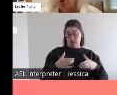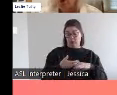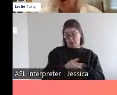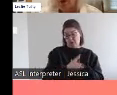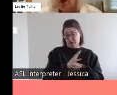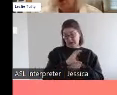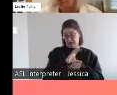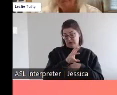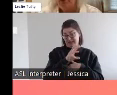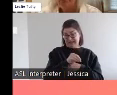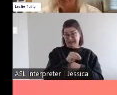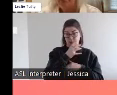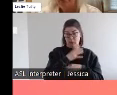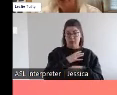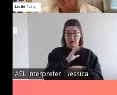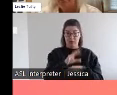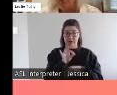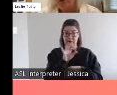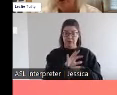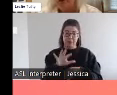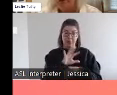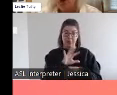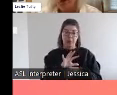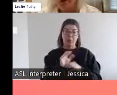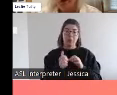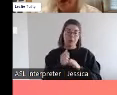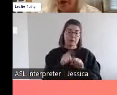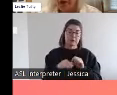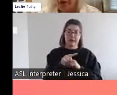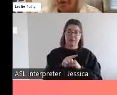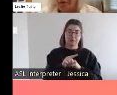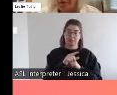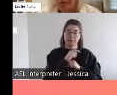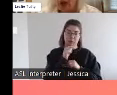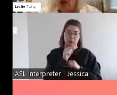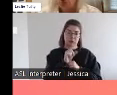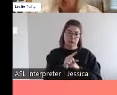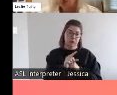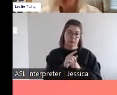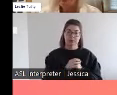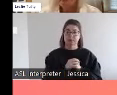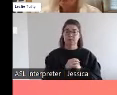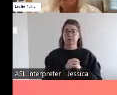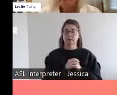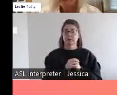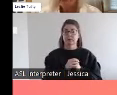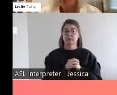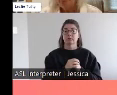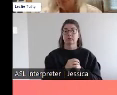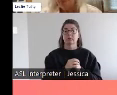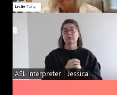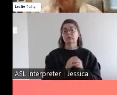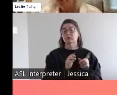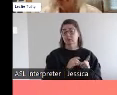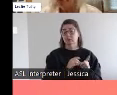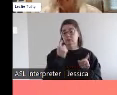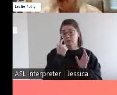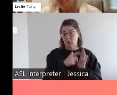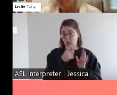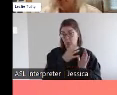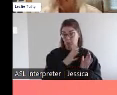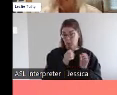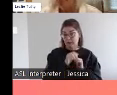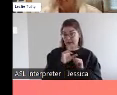cet échantillon particulier de plus de 660 femmes, on a constaté que la plupart d'entre elles ne souffraient pas de problèmes de santé